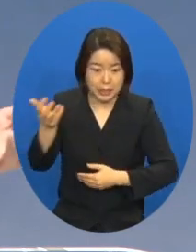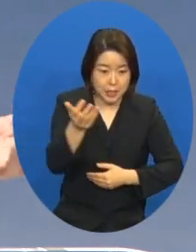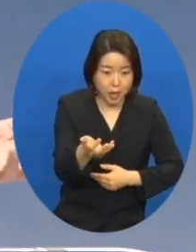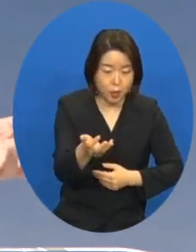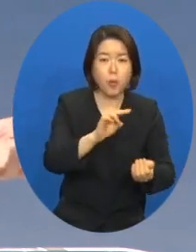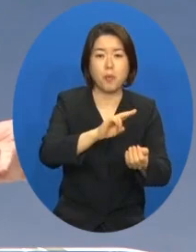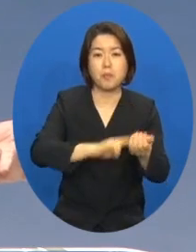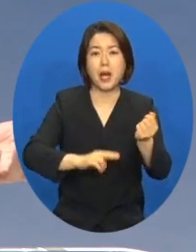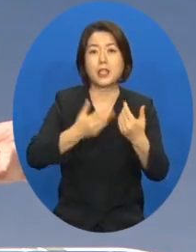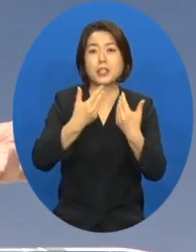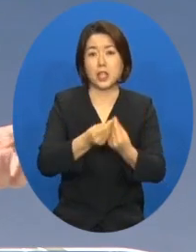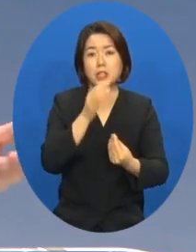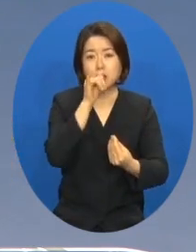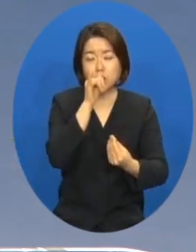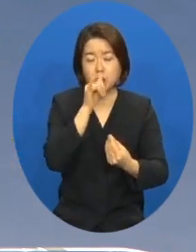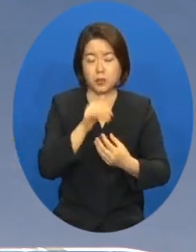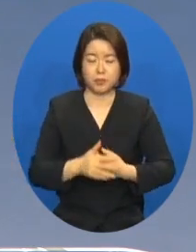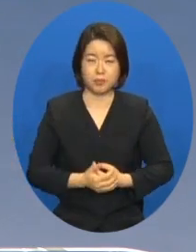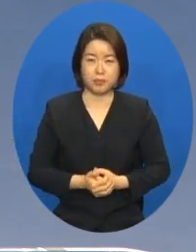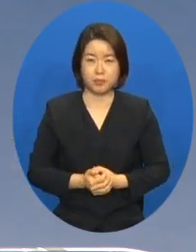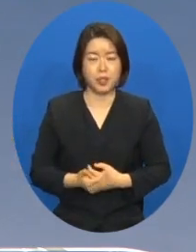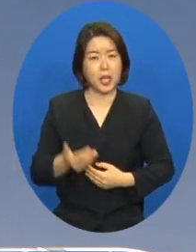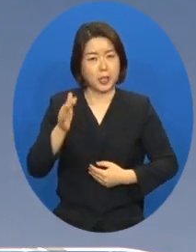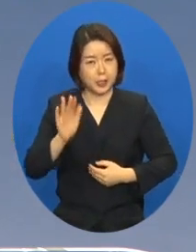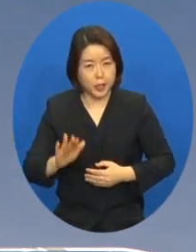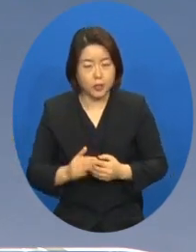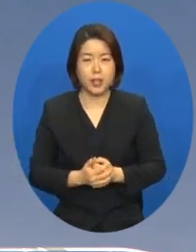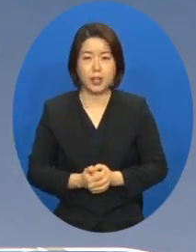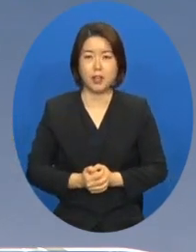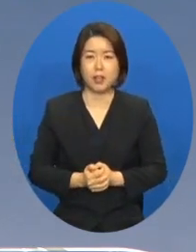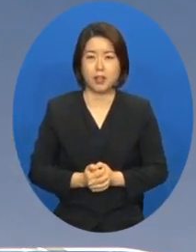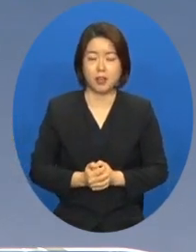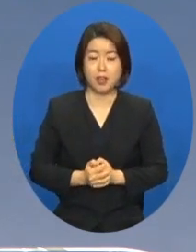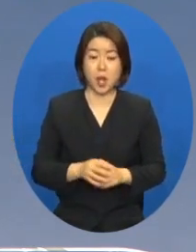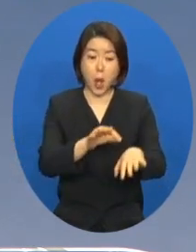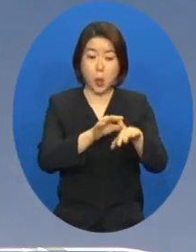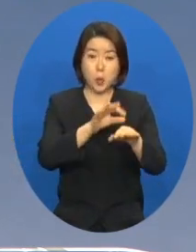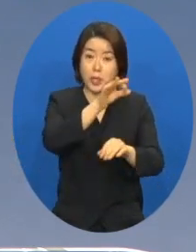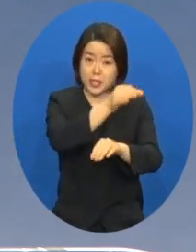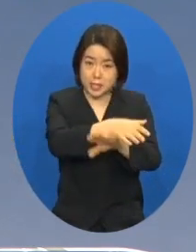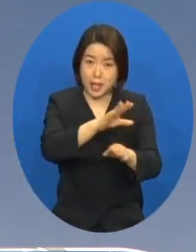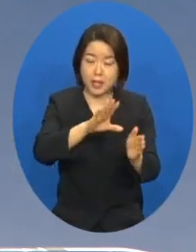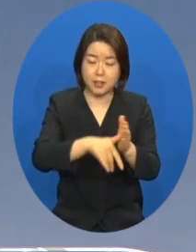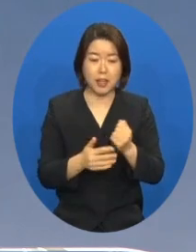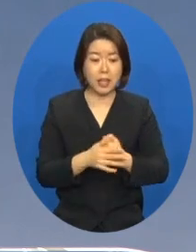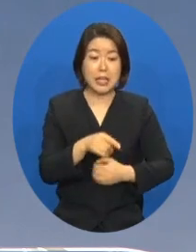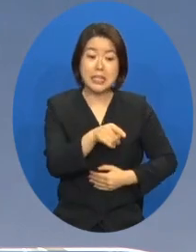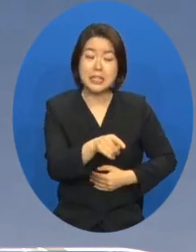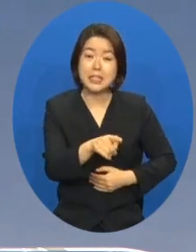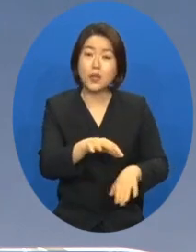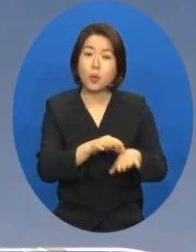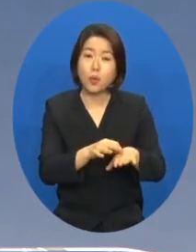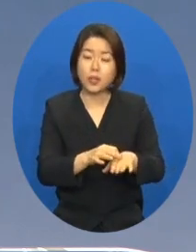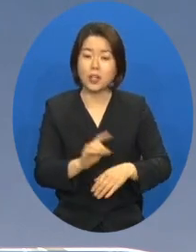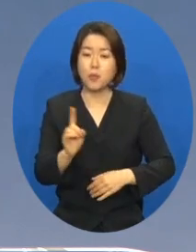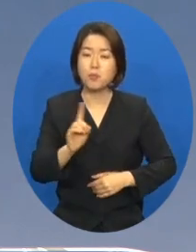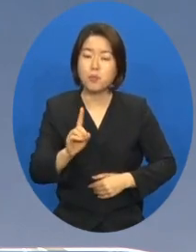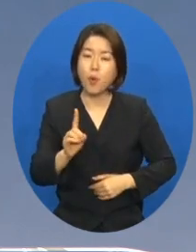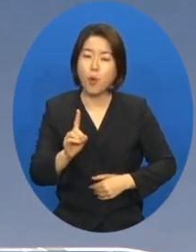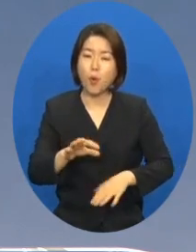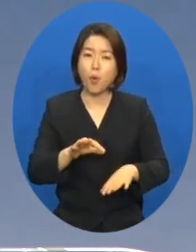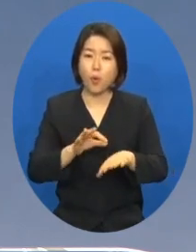되는 경우가 있었습니다. 그런데 그 고기를 살 때 이 고기가 어떤